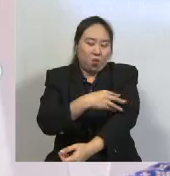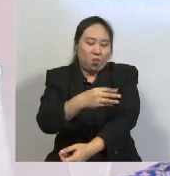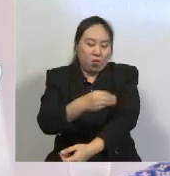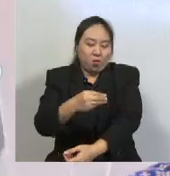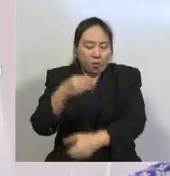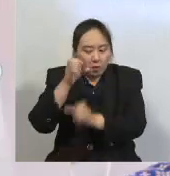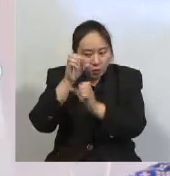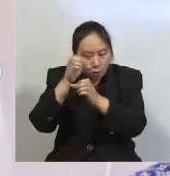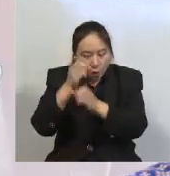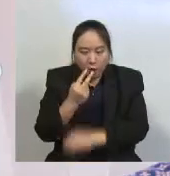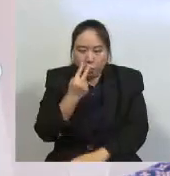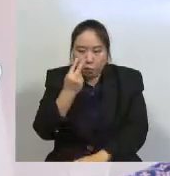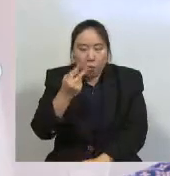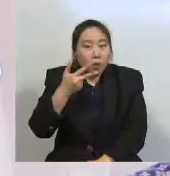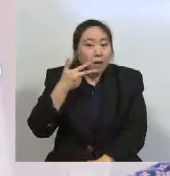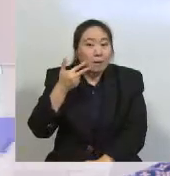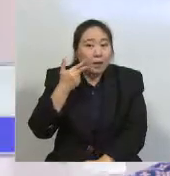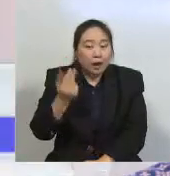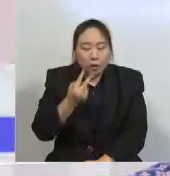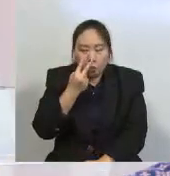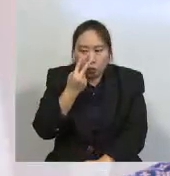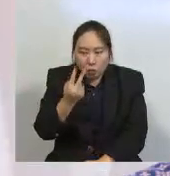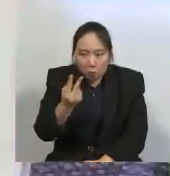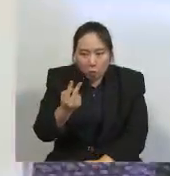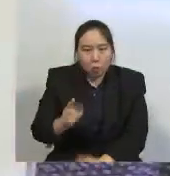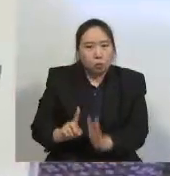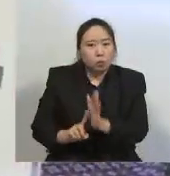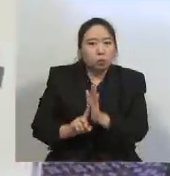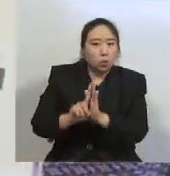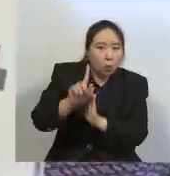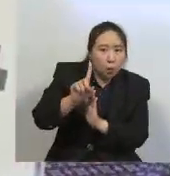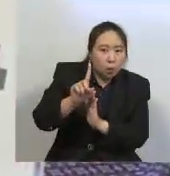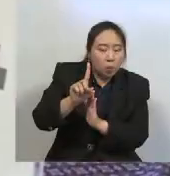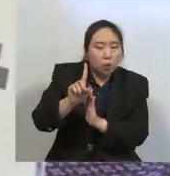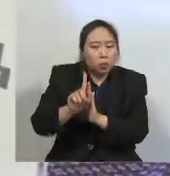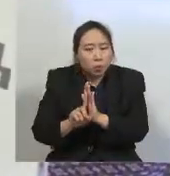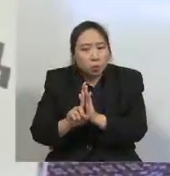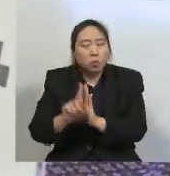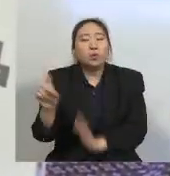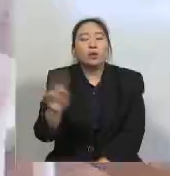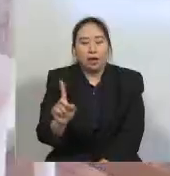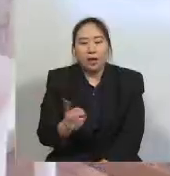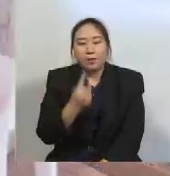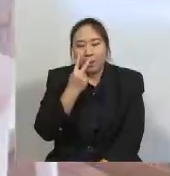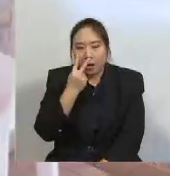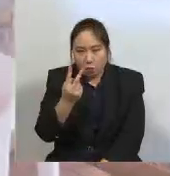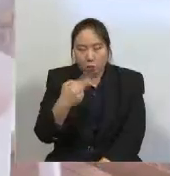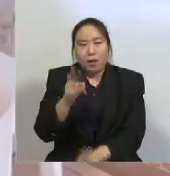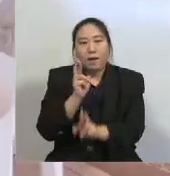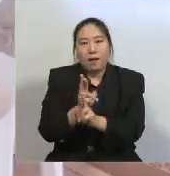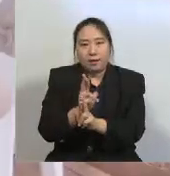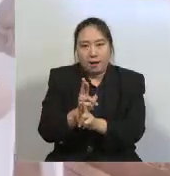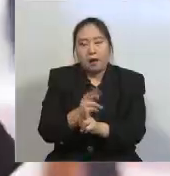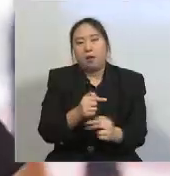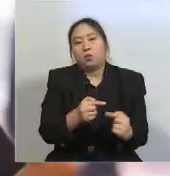ค่าเบาหวานต่อไปว่ามันเป็นยังไงมันยังสูงอยู่ไหมหรือว่ามันเป็นยังไงเพื่อจะได้ทำการรักษาในโอกา